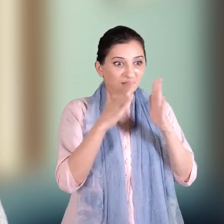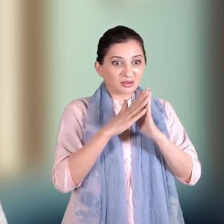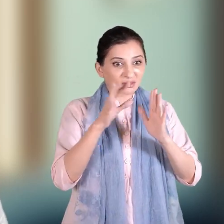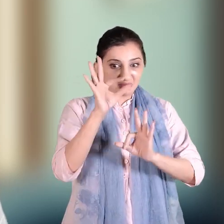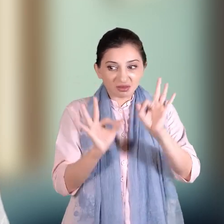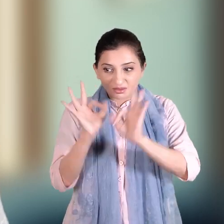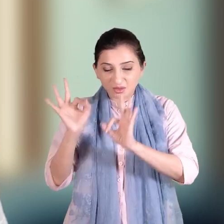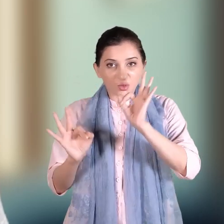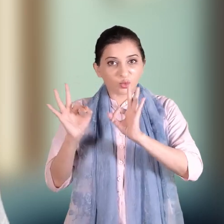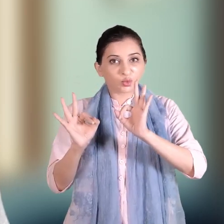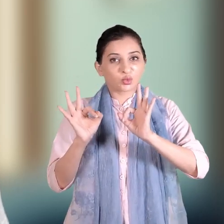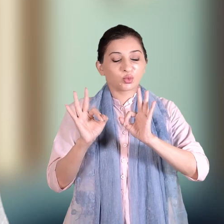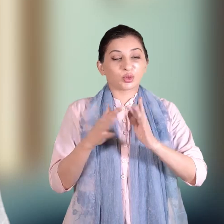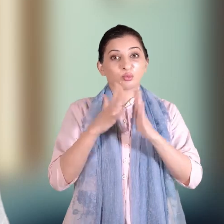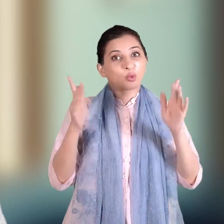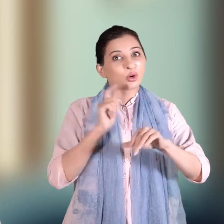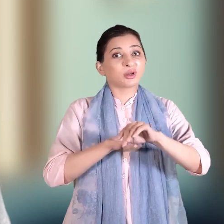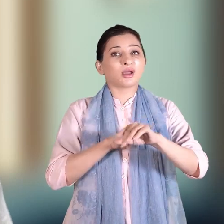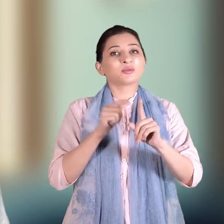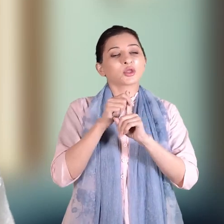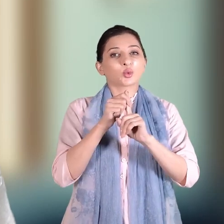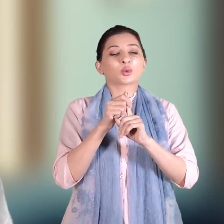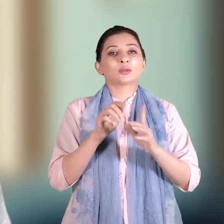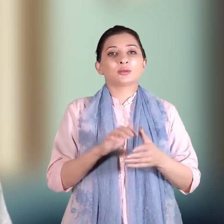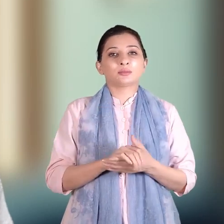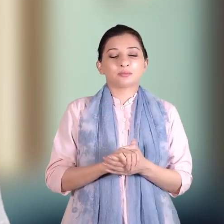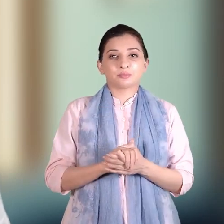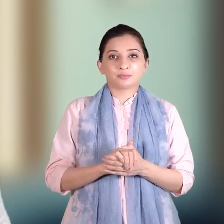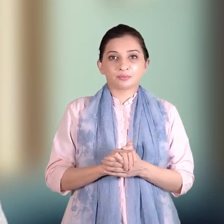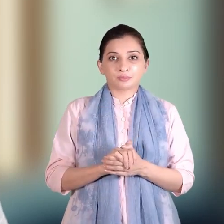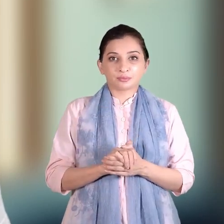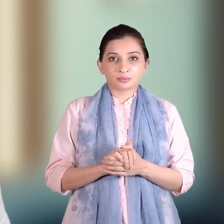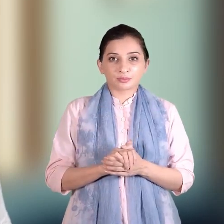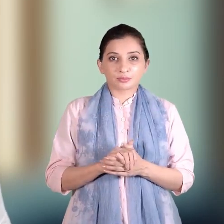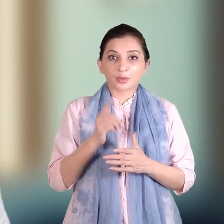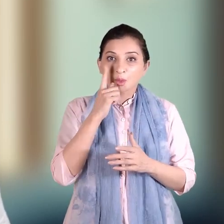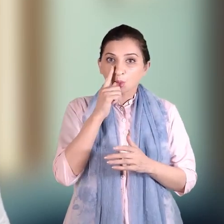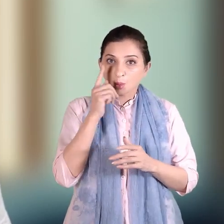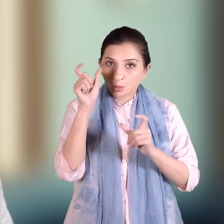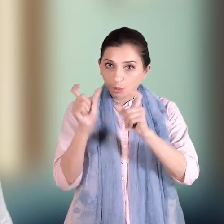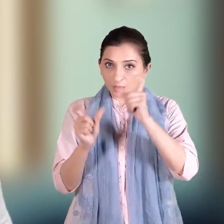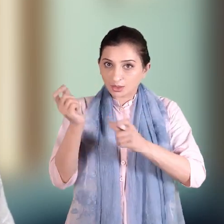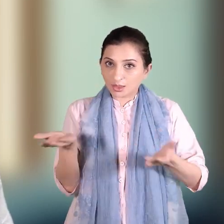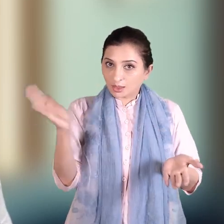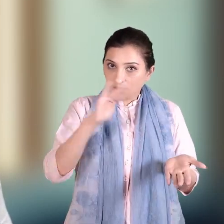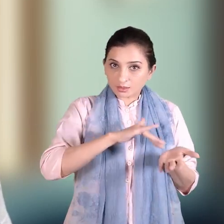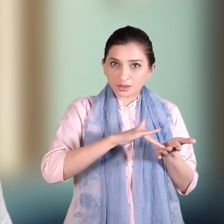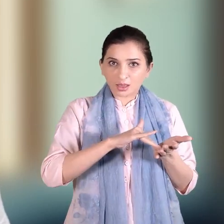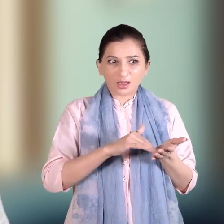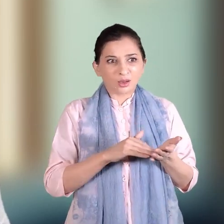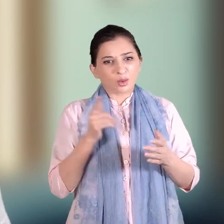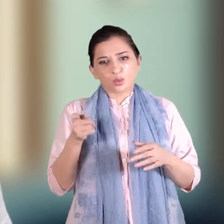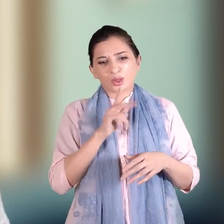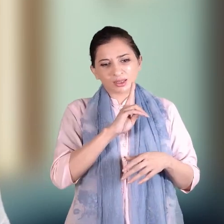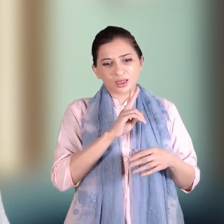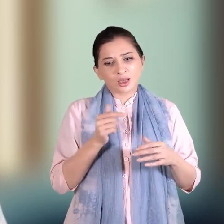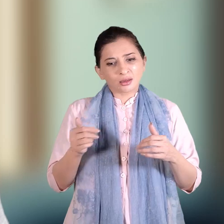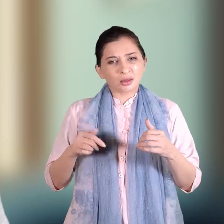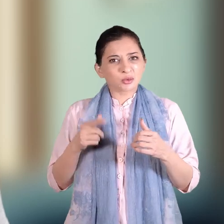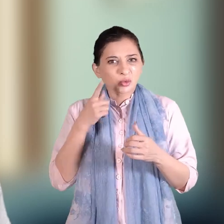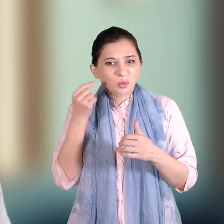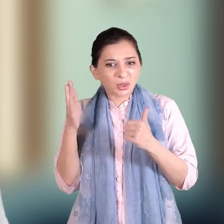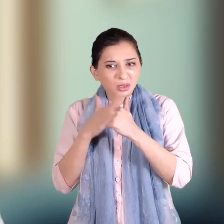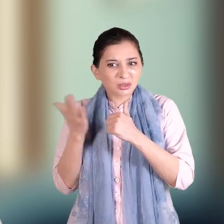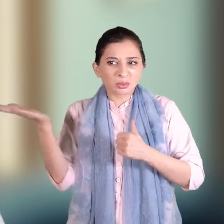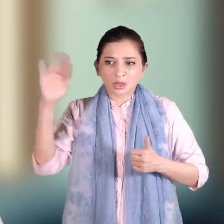there's not a lot of value that we attach to it. You know, अक्सर औरतें मेरे पास आती हैं और कहती हैं मेरा तो हस्बैंड मुझे कहता है